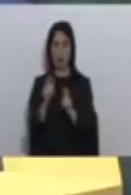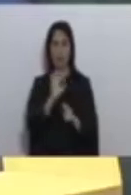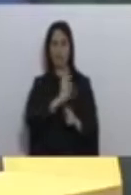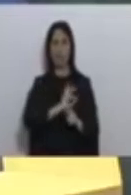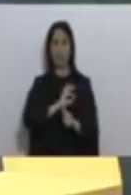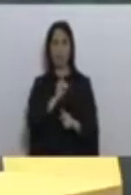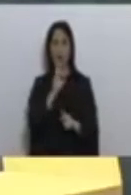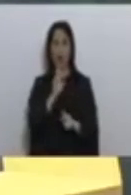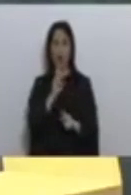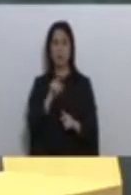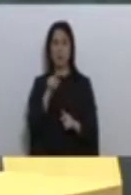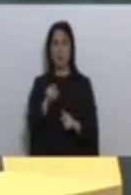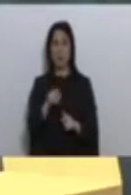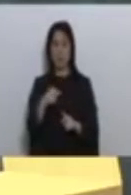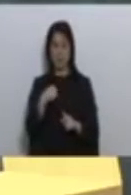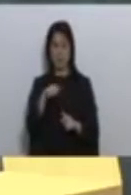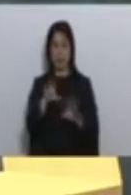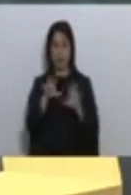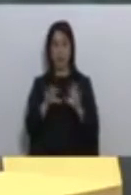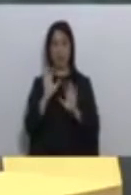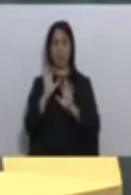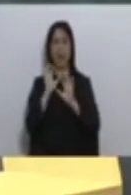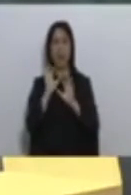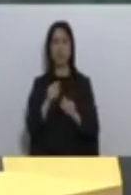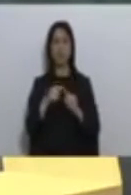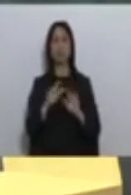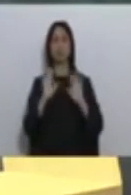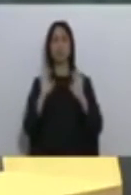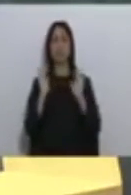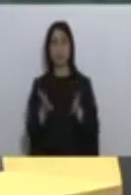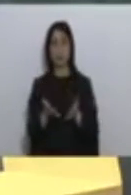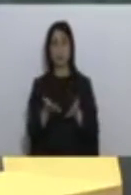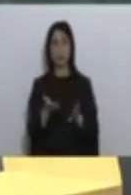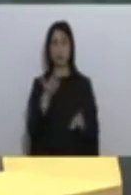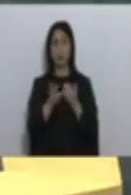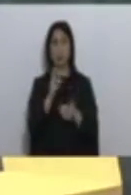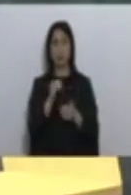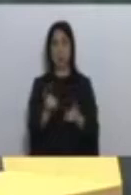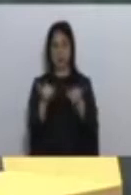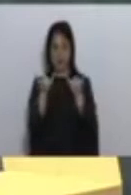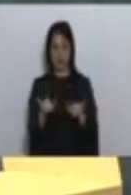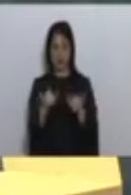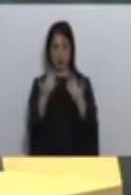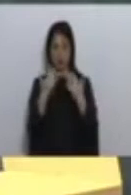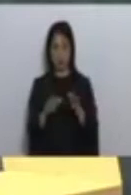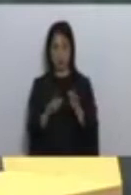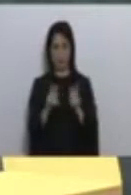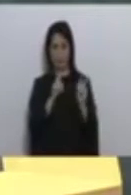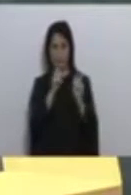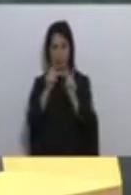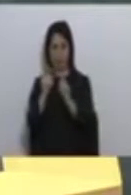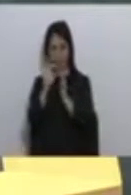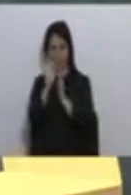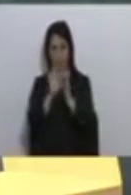იურიდიულ კომიტეტში და მე ამ კანონს მხარს დაუჭერ იმ შემთხვევაში, თუ კი დღეს უკვე მომწიფებულია და